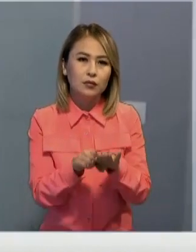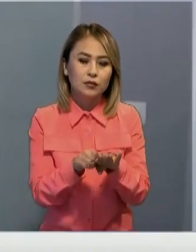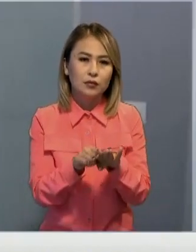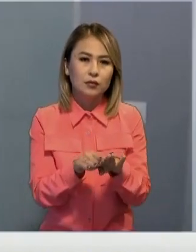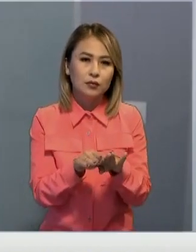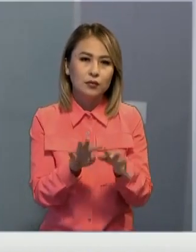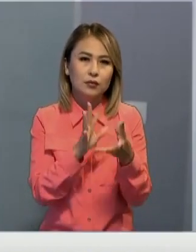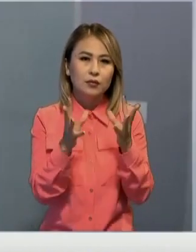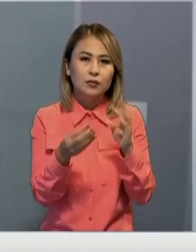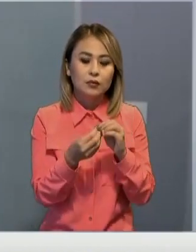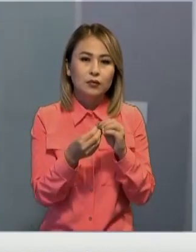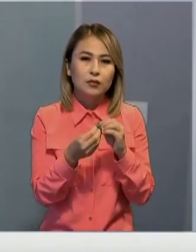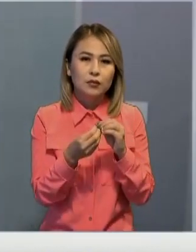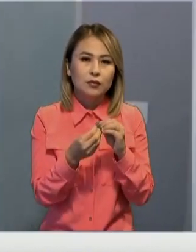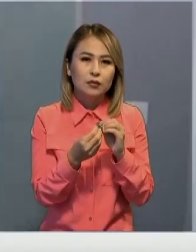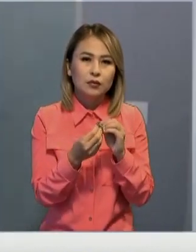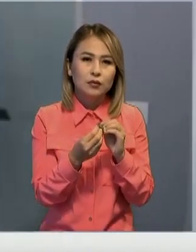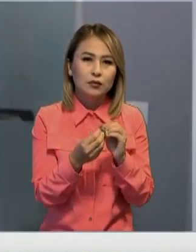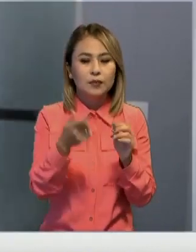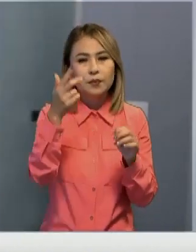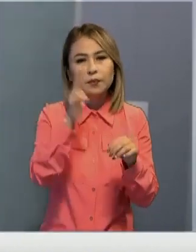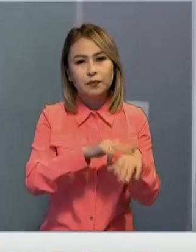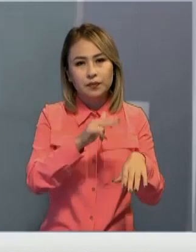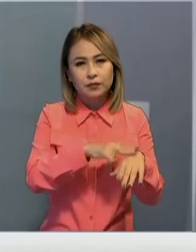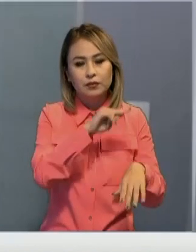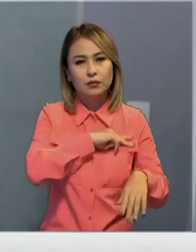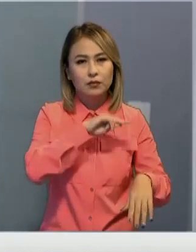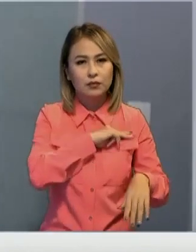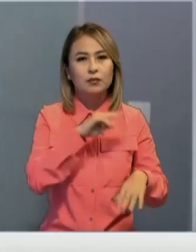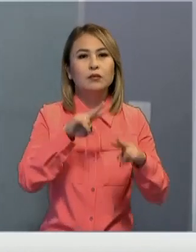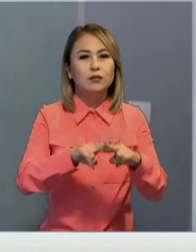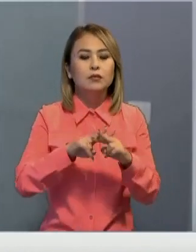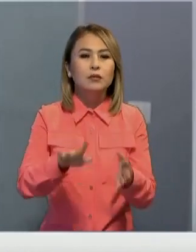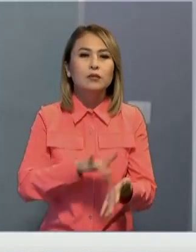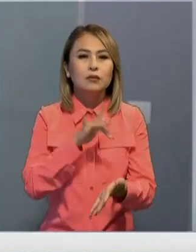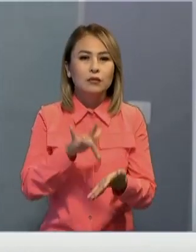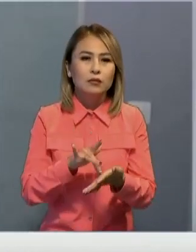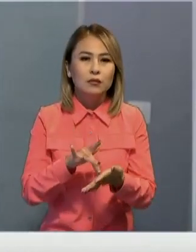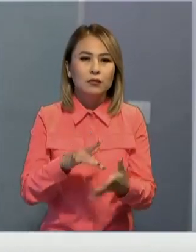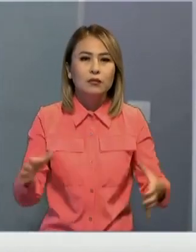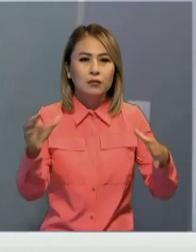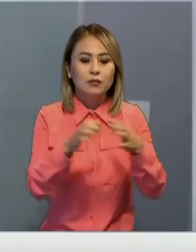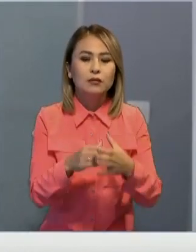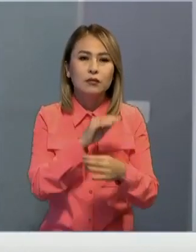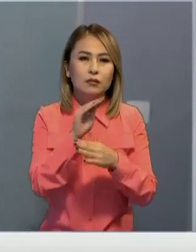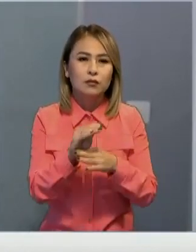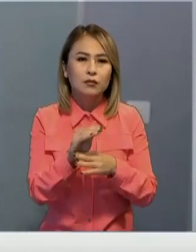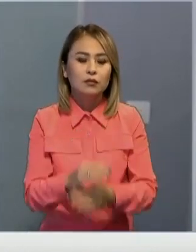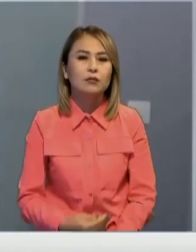Ол жаңа полицейлер қызметкерлері Нұр-Сұлтан қаласы бойынша және төтенше жағдай қызметкерлері.